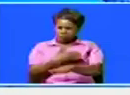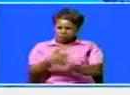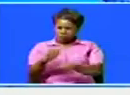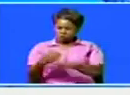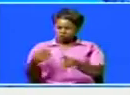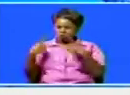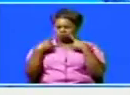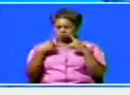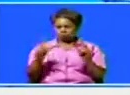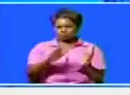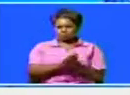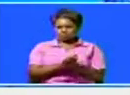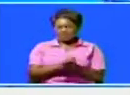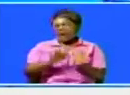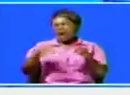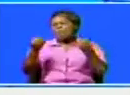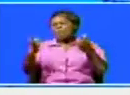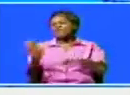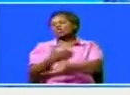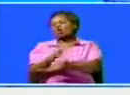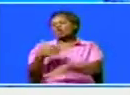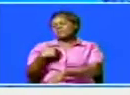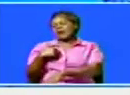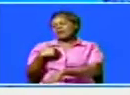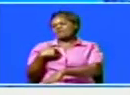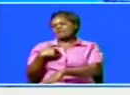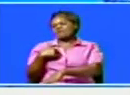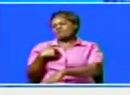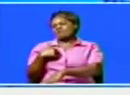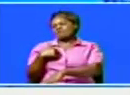unasikika. Na umeimba nyimbo ngapi basi? Kuna albums ngapi?